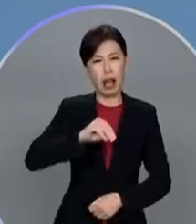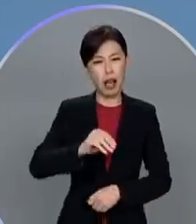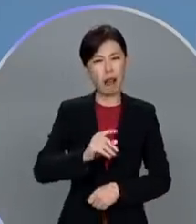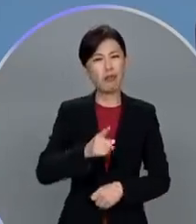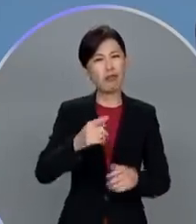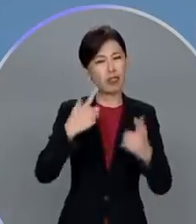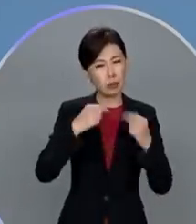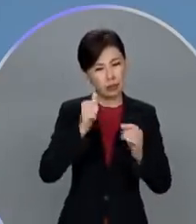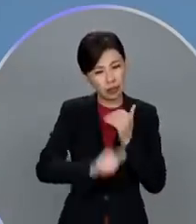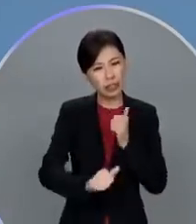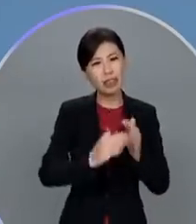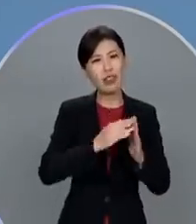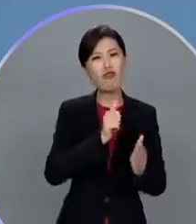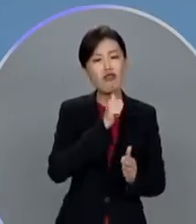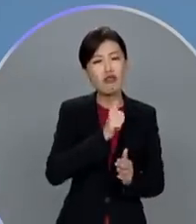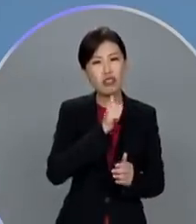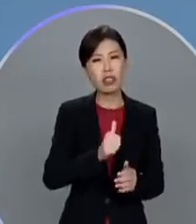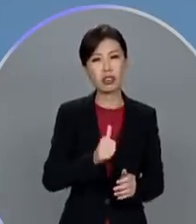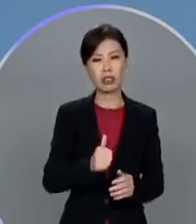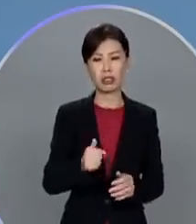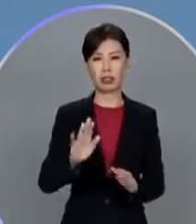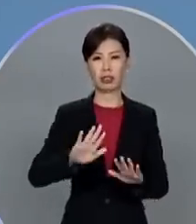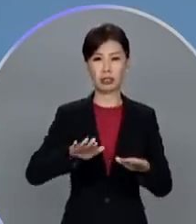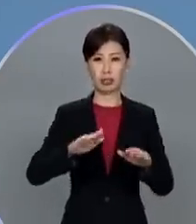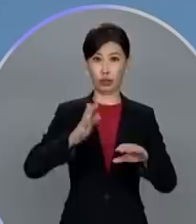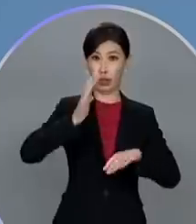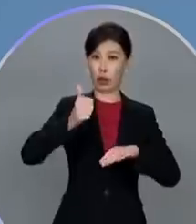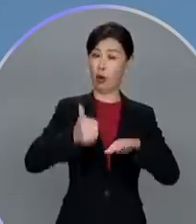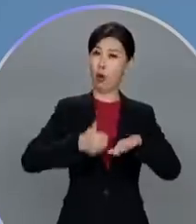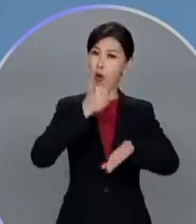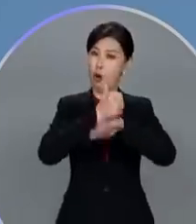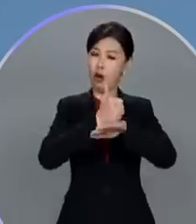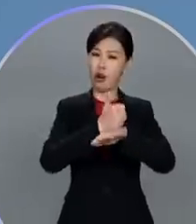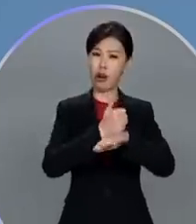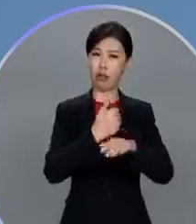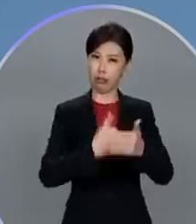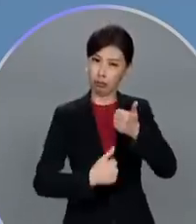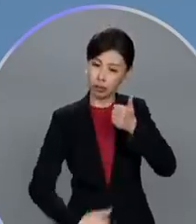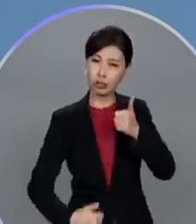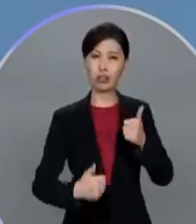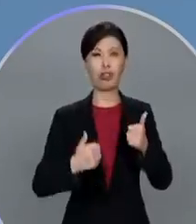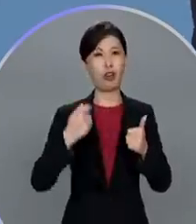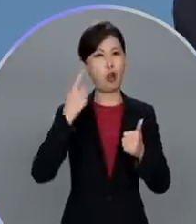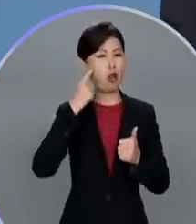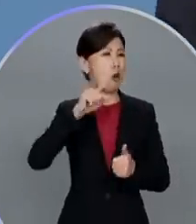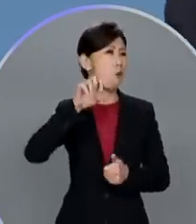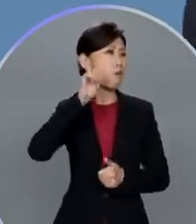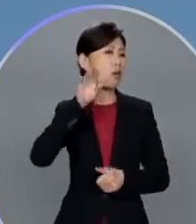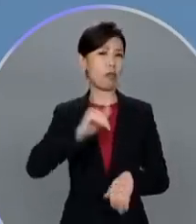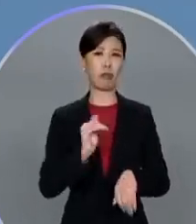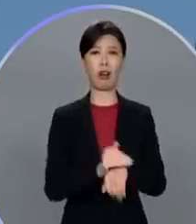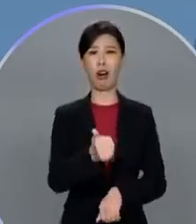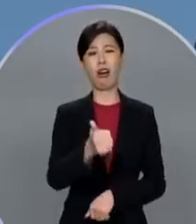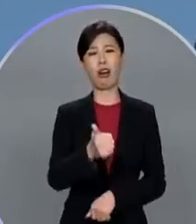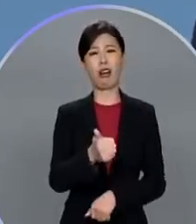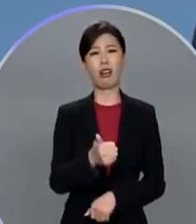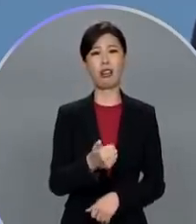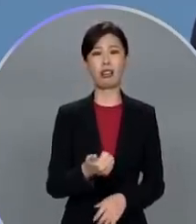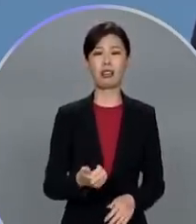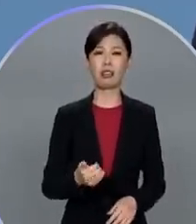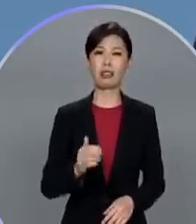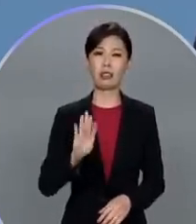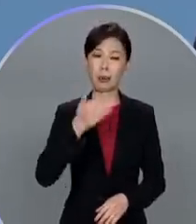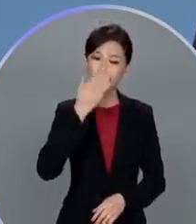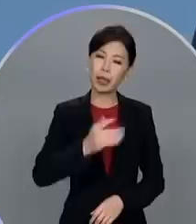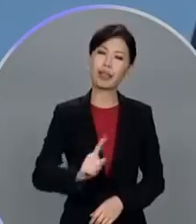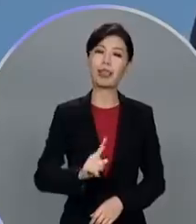总统，历代子子孙孙都会觉得以他为光荣跟骄傲，这多么励志，多么感人，败在一